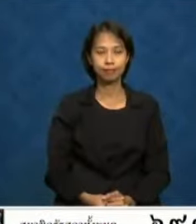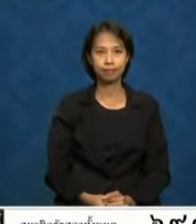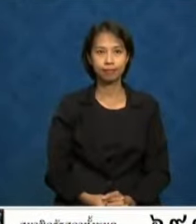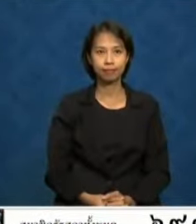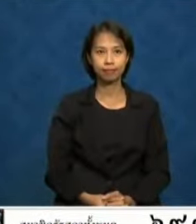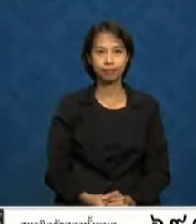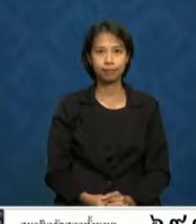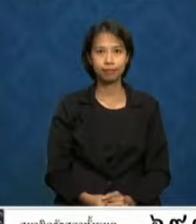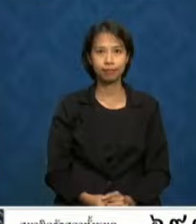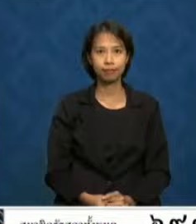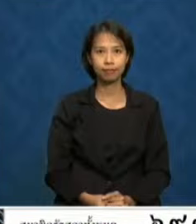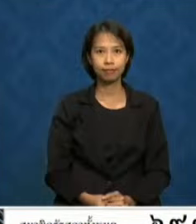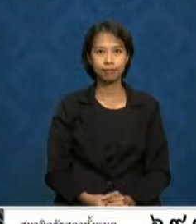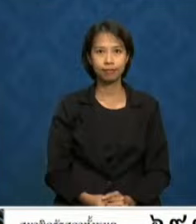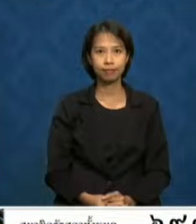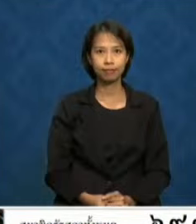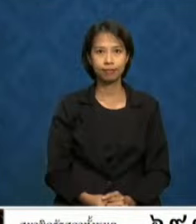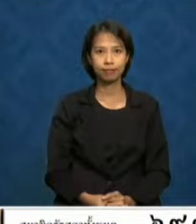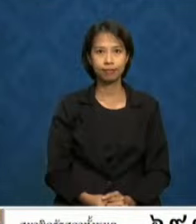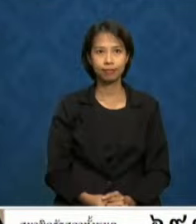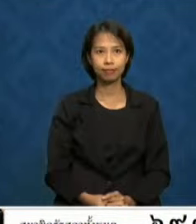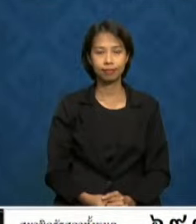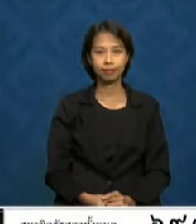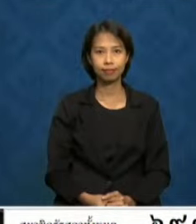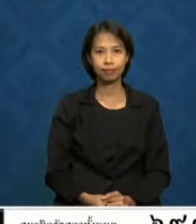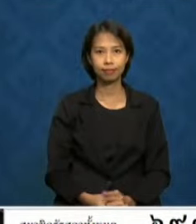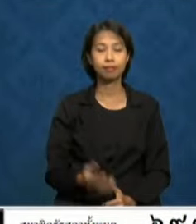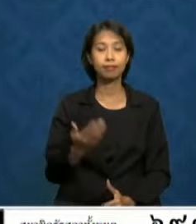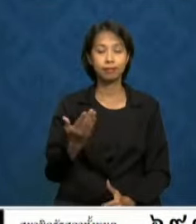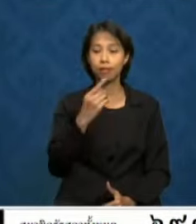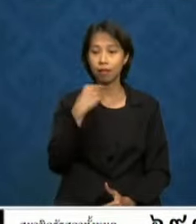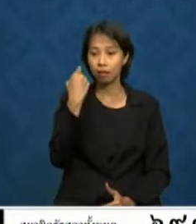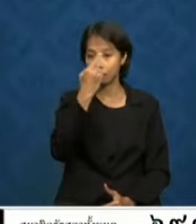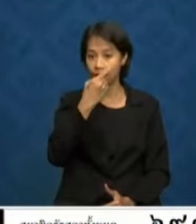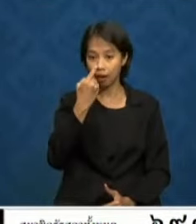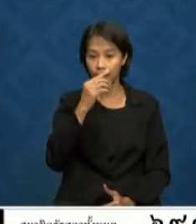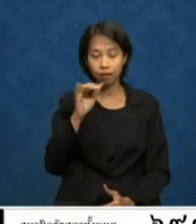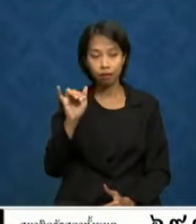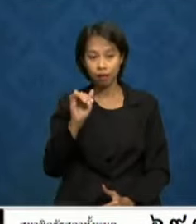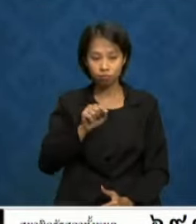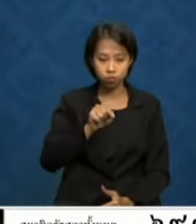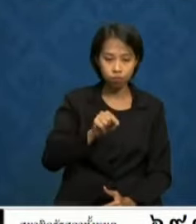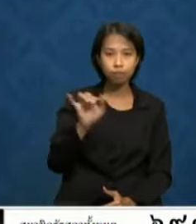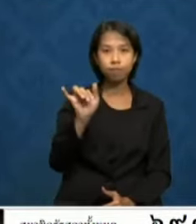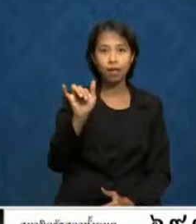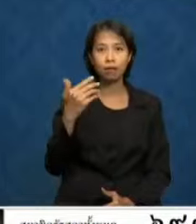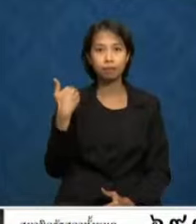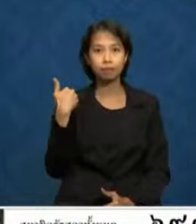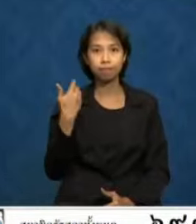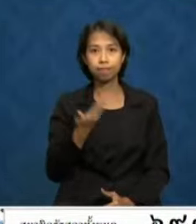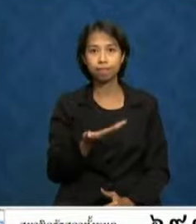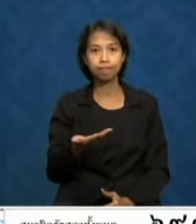เห็นด้วยนะครับเชิญครับมีท่านผู้ใดยังไม่ได้ลงคะแนนบ้างครับ